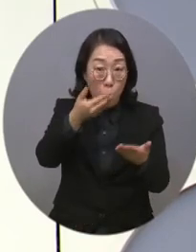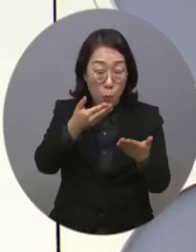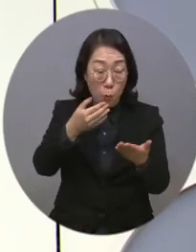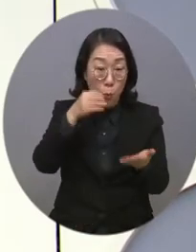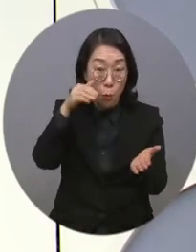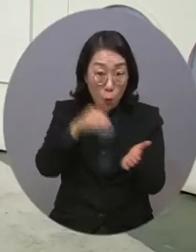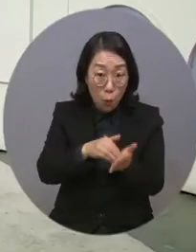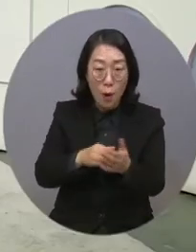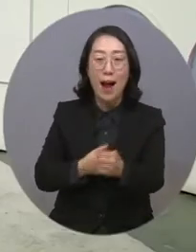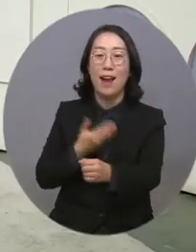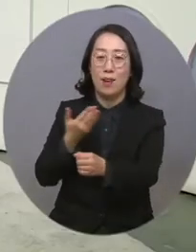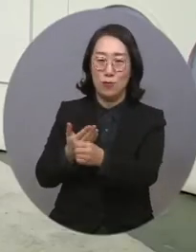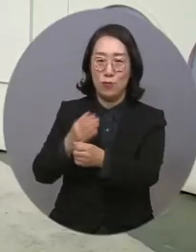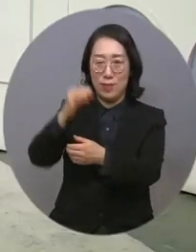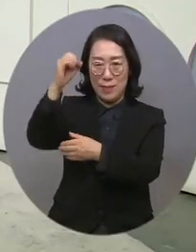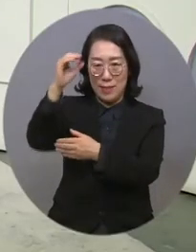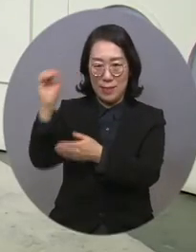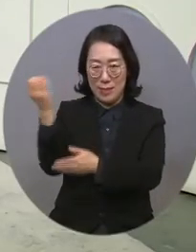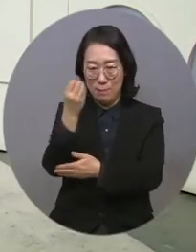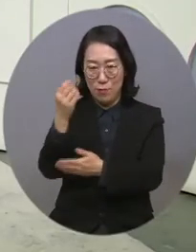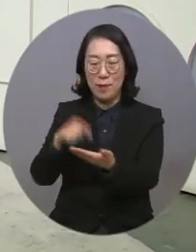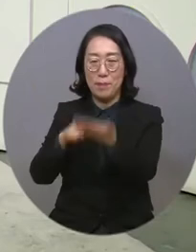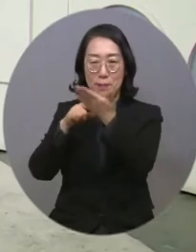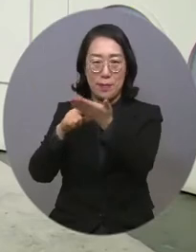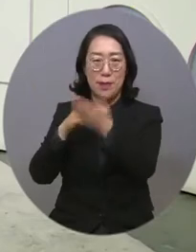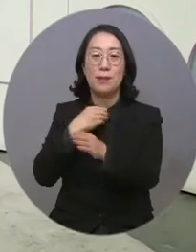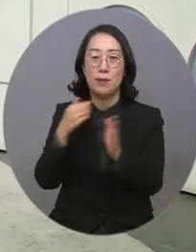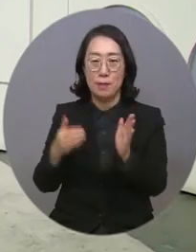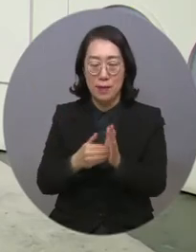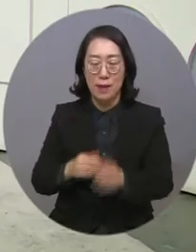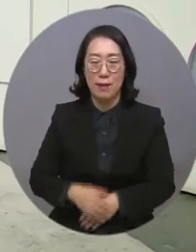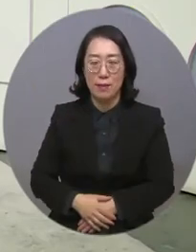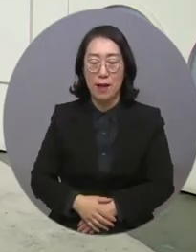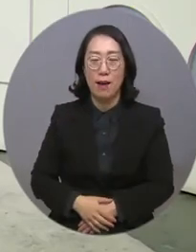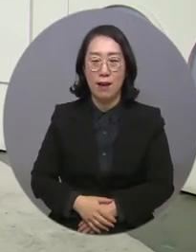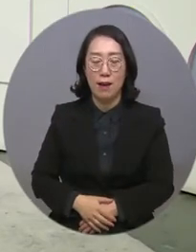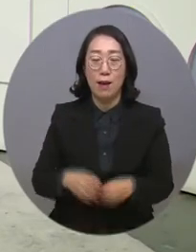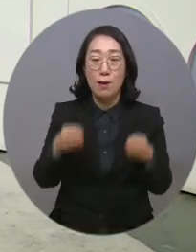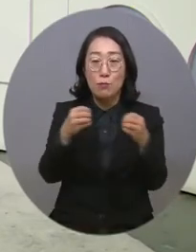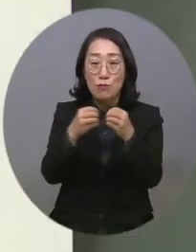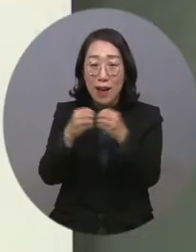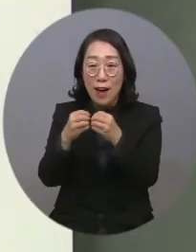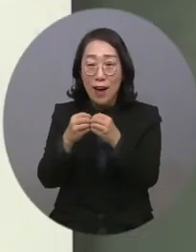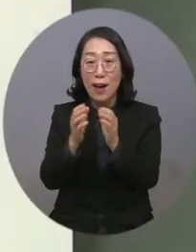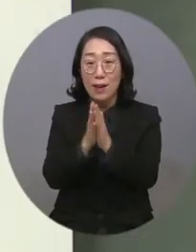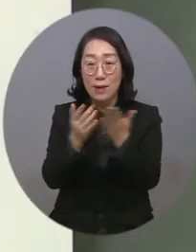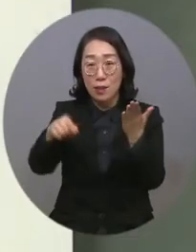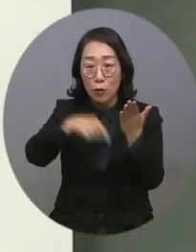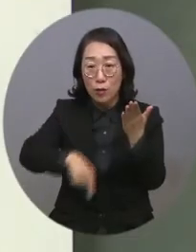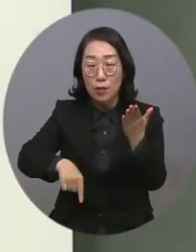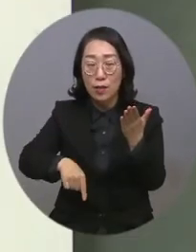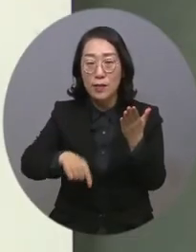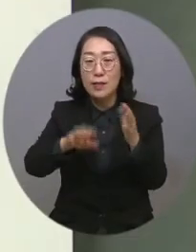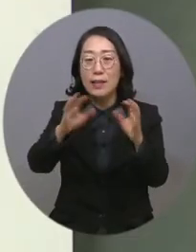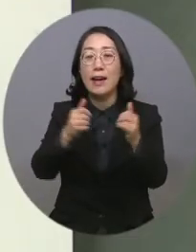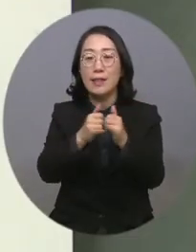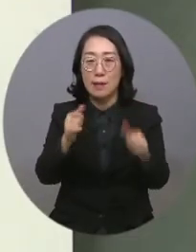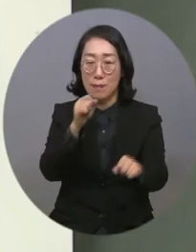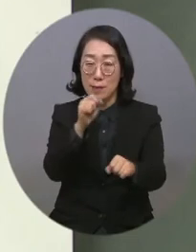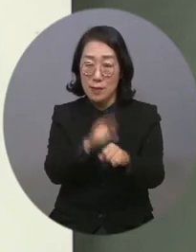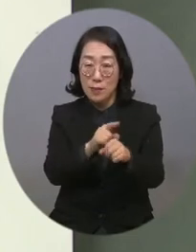연재. 그러니까 사실 그 문학이라는 것 자체가 민족성이고